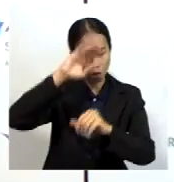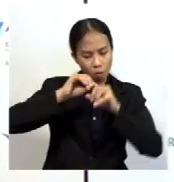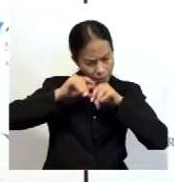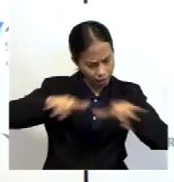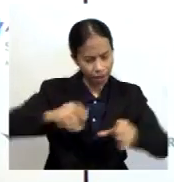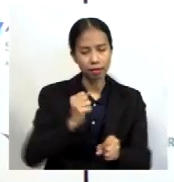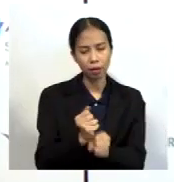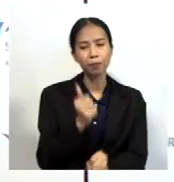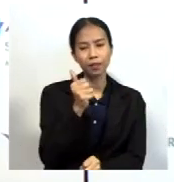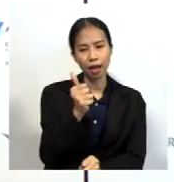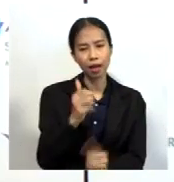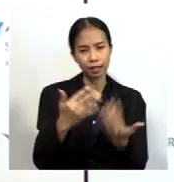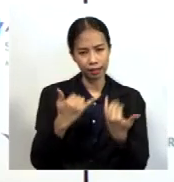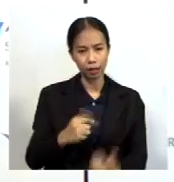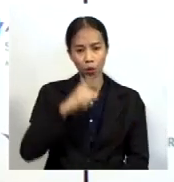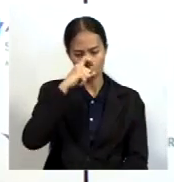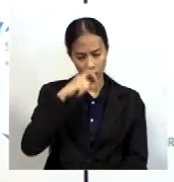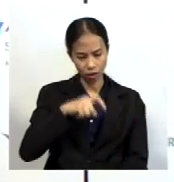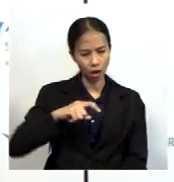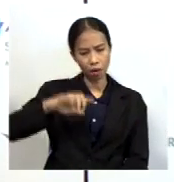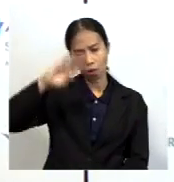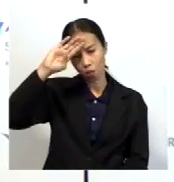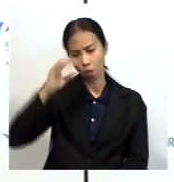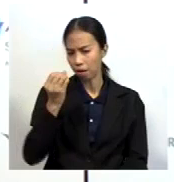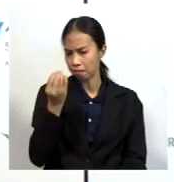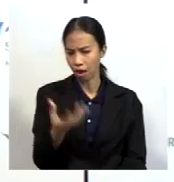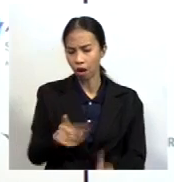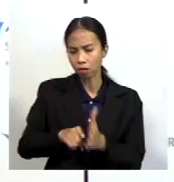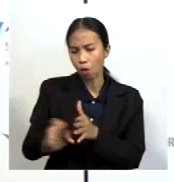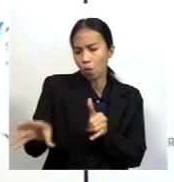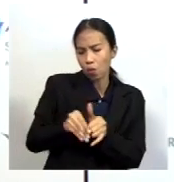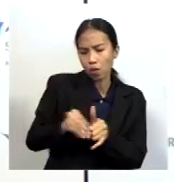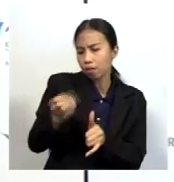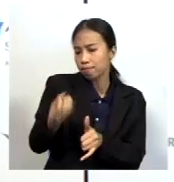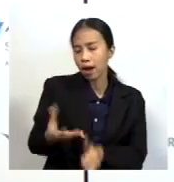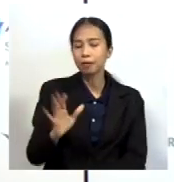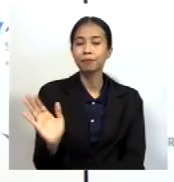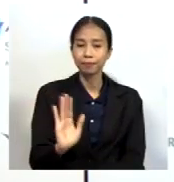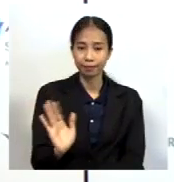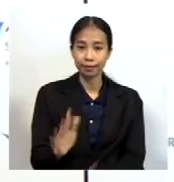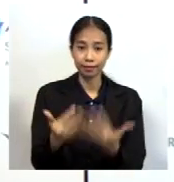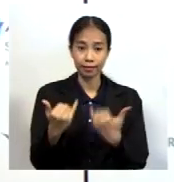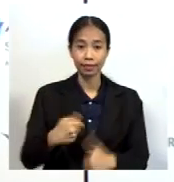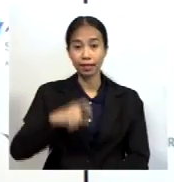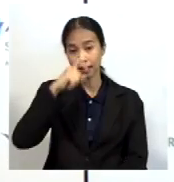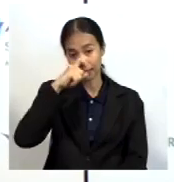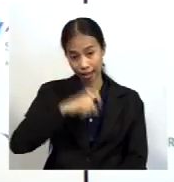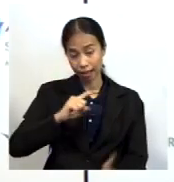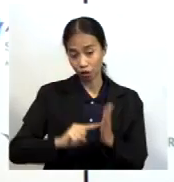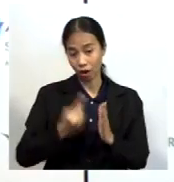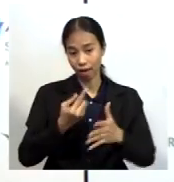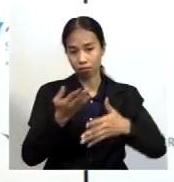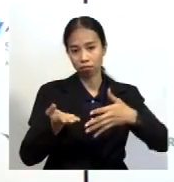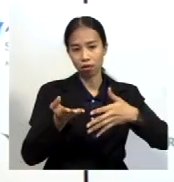คนไทยเราเองเราก็ยังไม่ได้ป่วยอะไรมากนักนะครับเราก็เห็นว่าประเทศไทยเองก็เดิมเราอยู่อันดับต้นๆตอนนี้เ